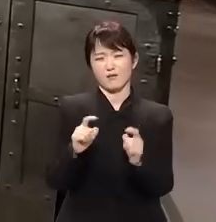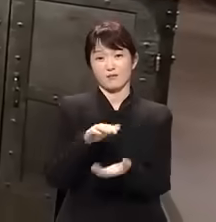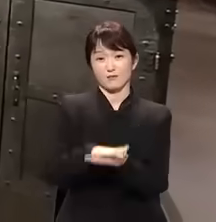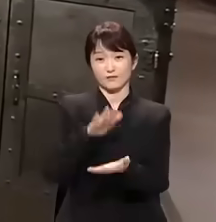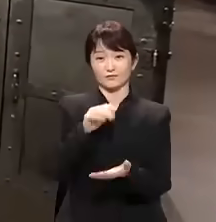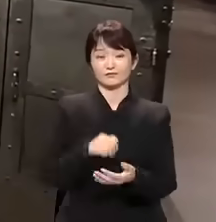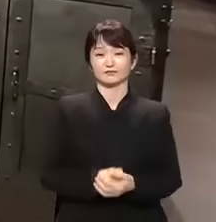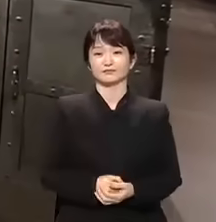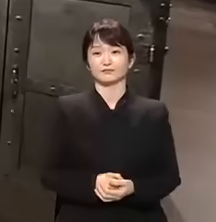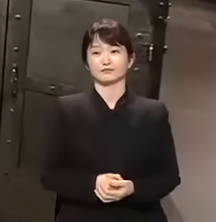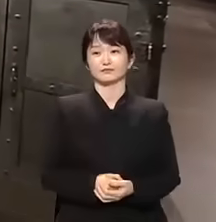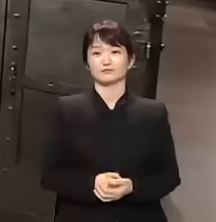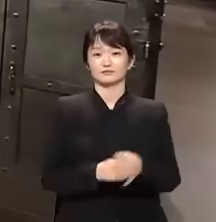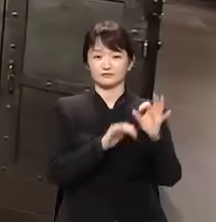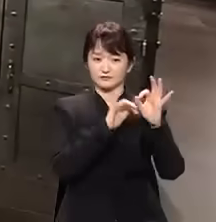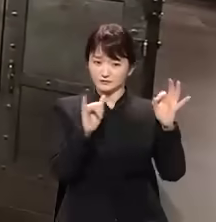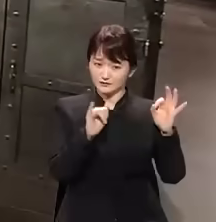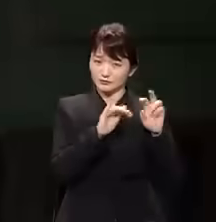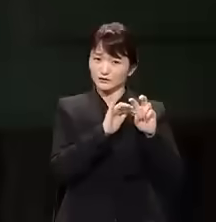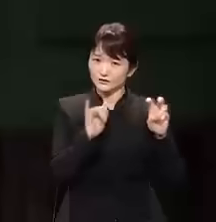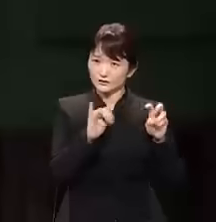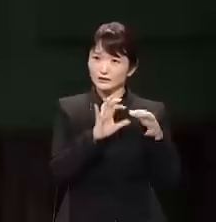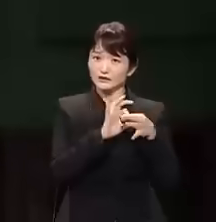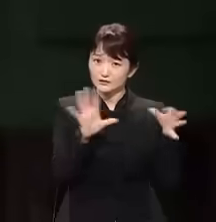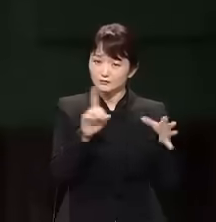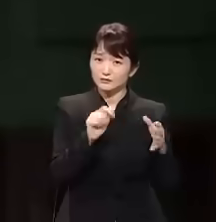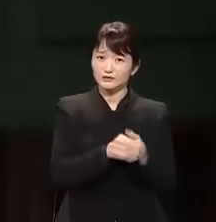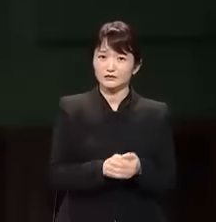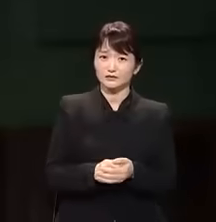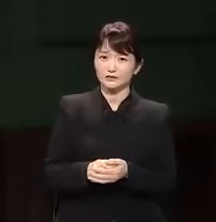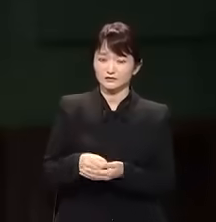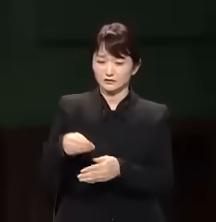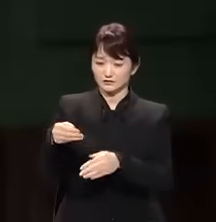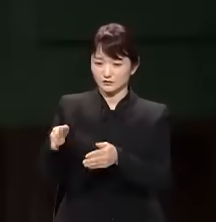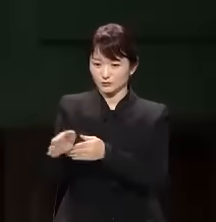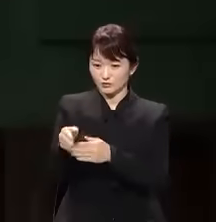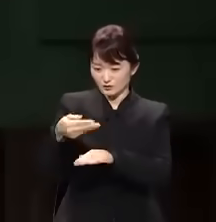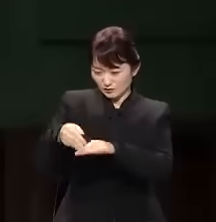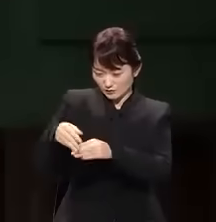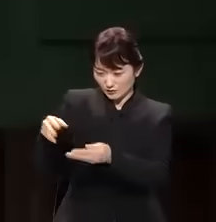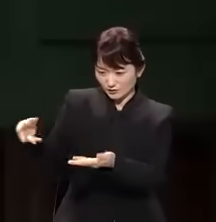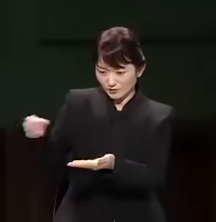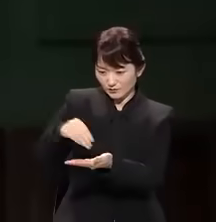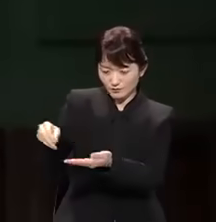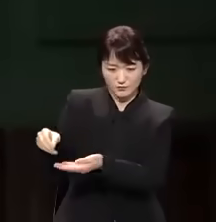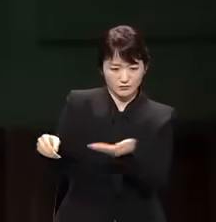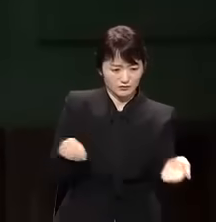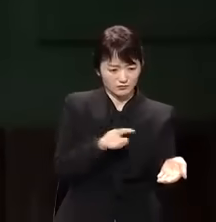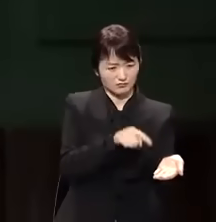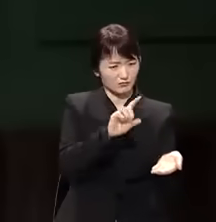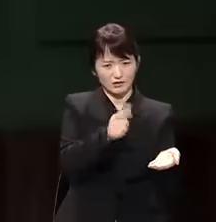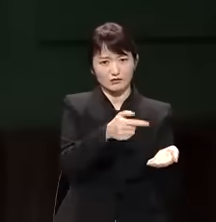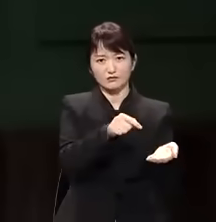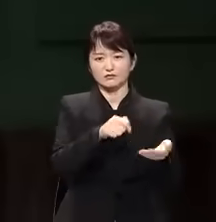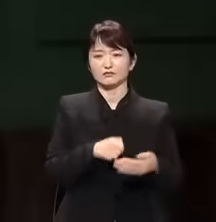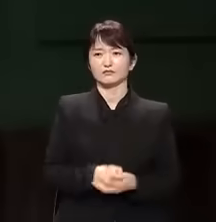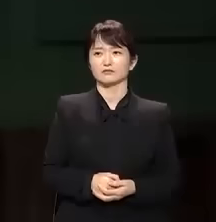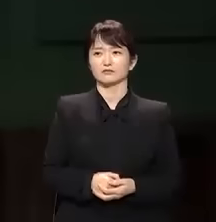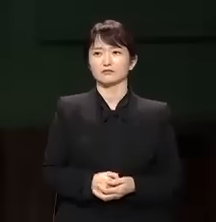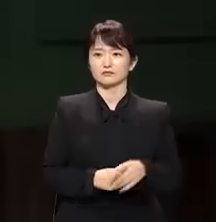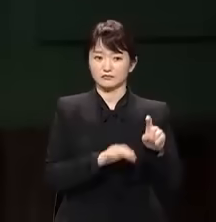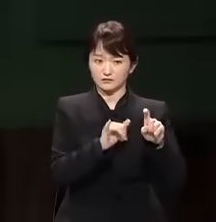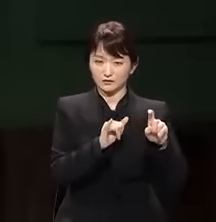아에오 님 10명이든 20명이 아무튼 저 회가 10만 원 없지라는 거잖아요 그건 아닌듯 하셨습니다 그런데 비숑 님